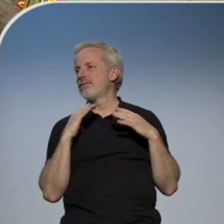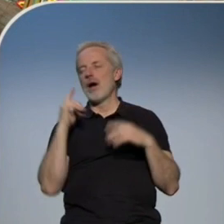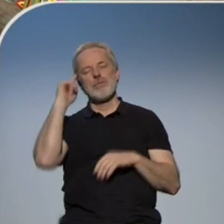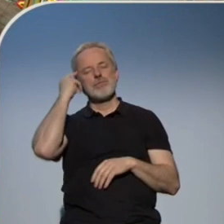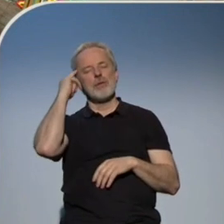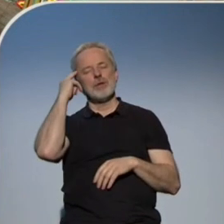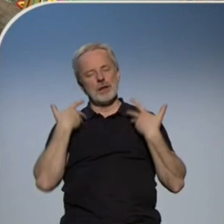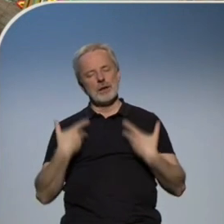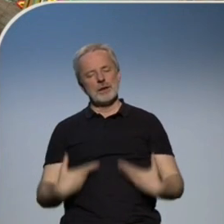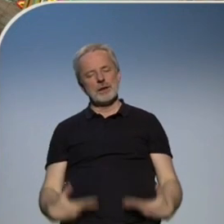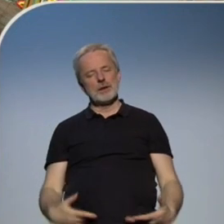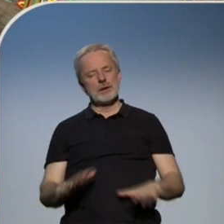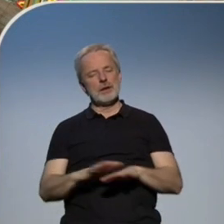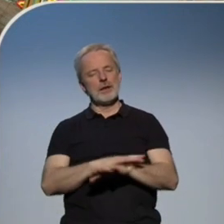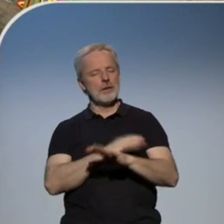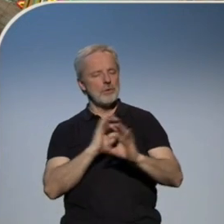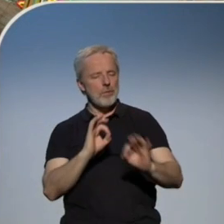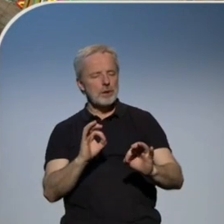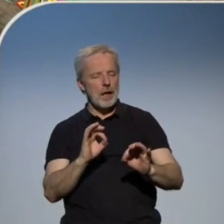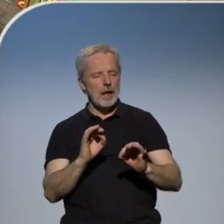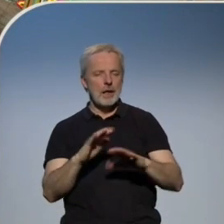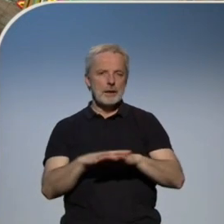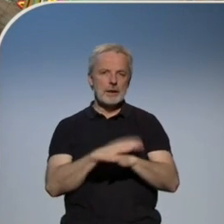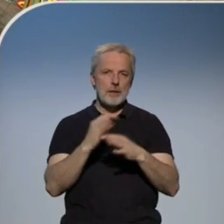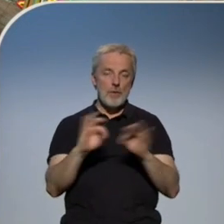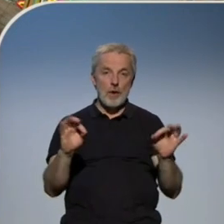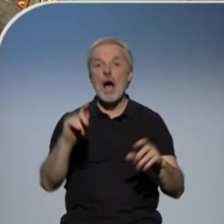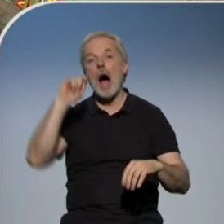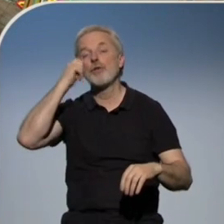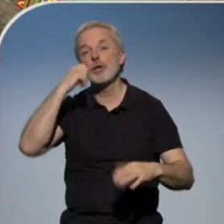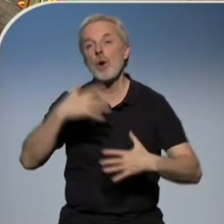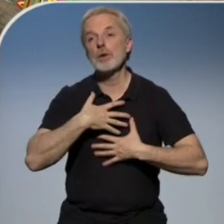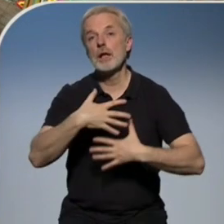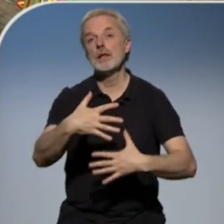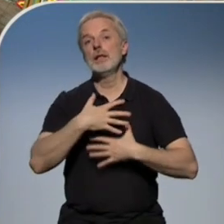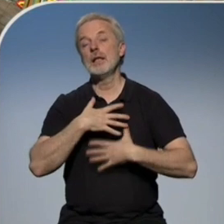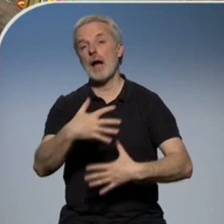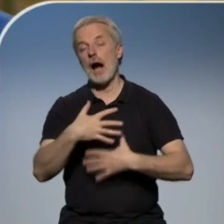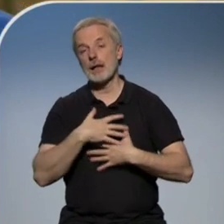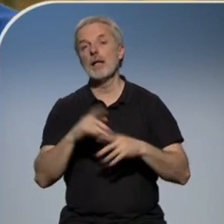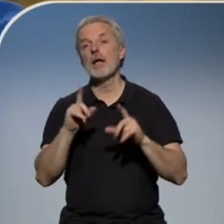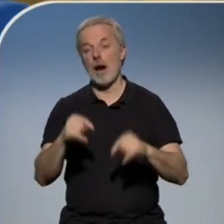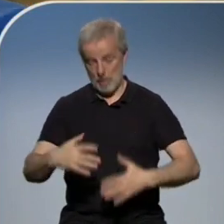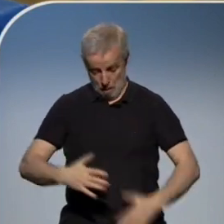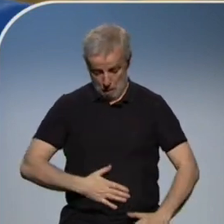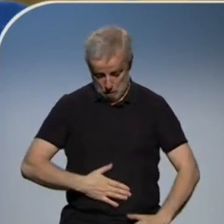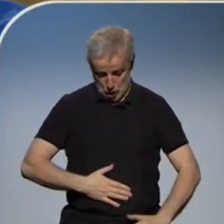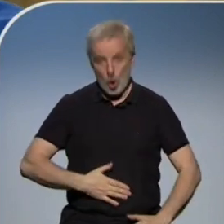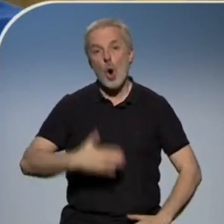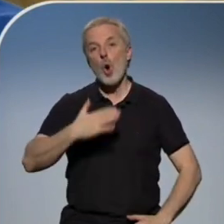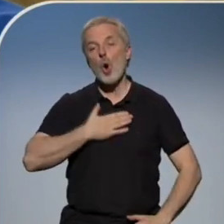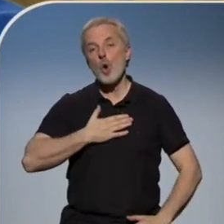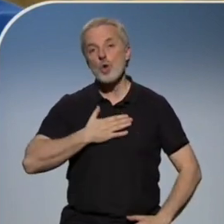jsem uvolněný. Hodně může pomoct jenom vnímat, kam dýchám. Už jenom kdyby si člověk uvědomil, jestli dýchá do břicha nebo do hrudníku,